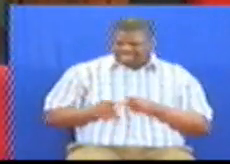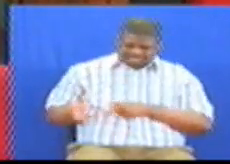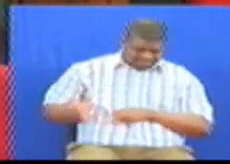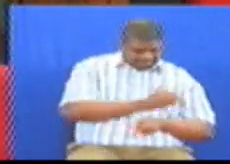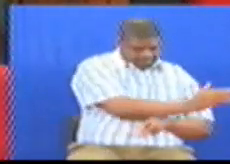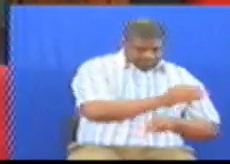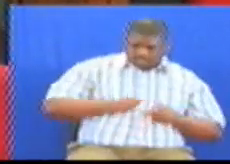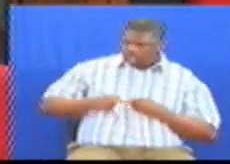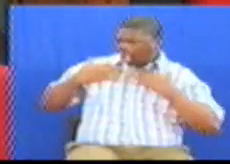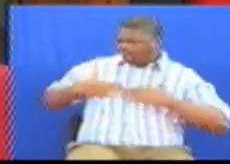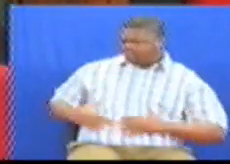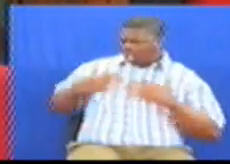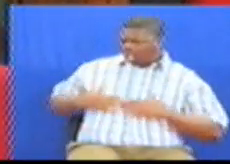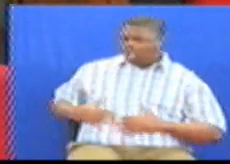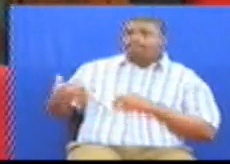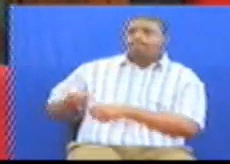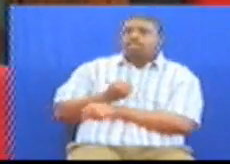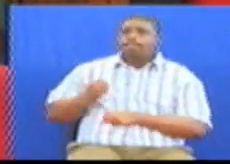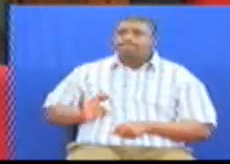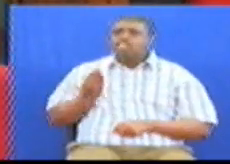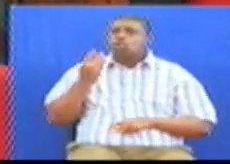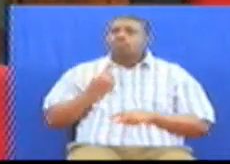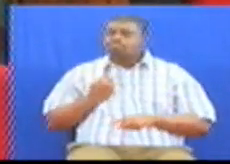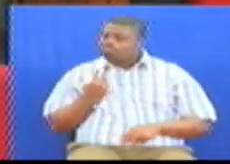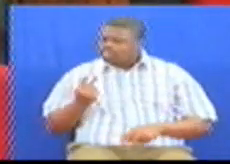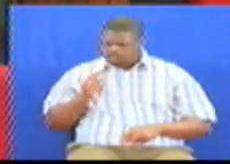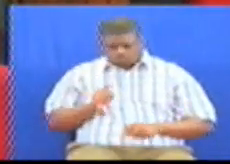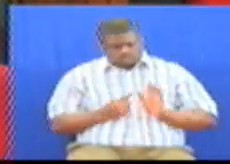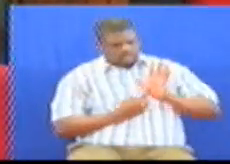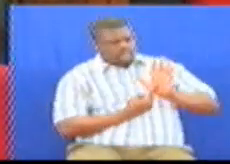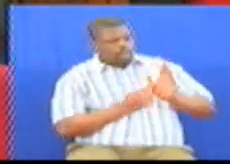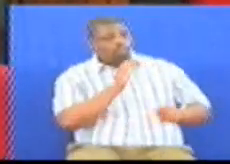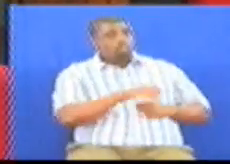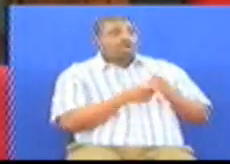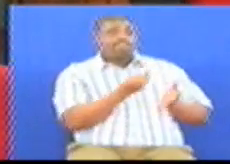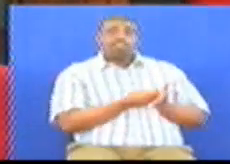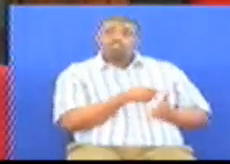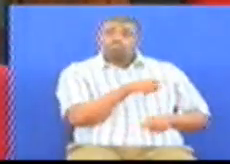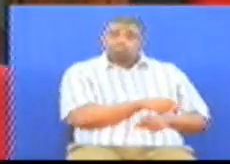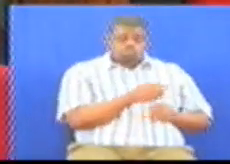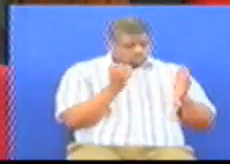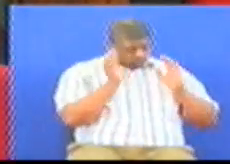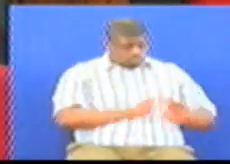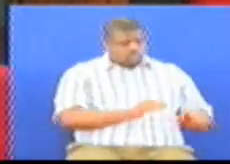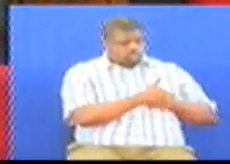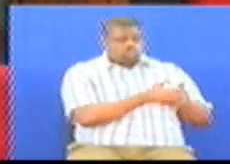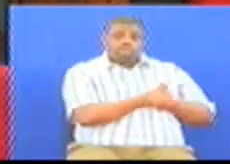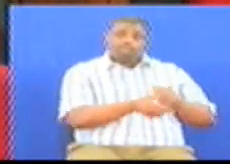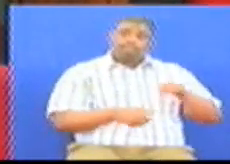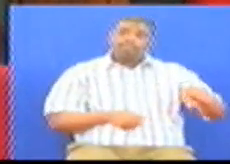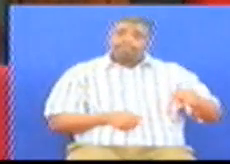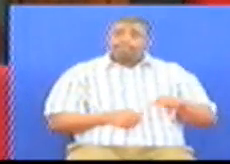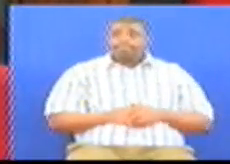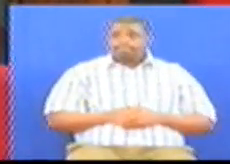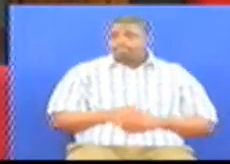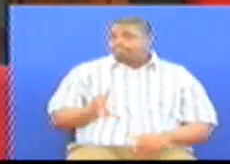vile tumepata zaidi ya bilioni 2.6 katika huu mwaka wa fedha ambao ndio unaishia. Mheshimiwa